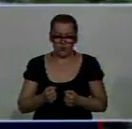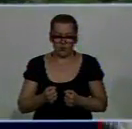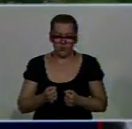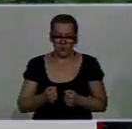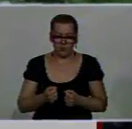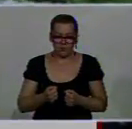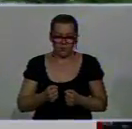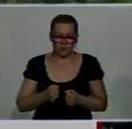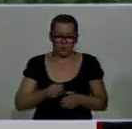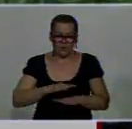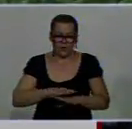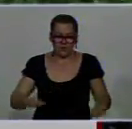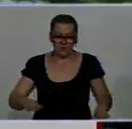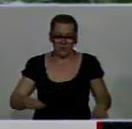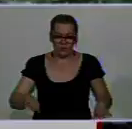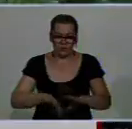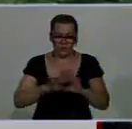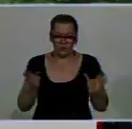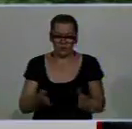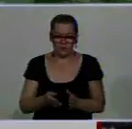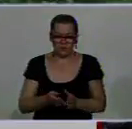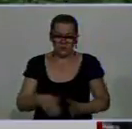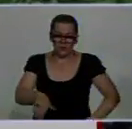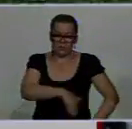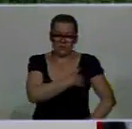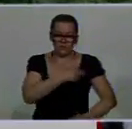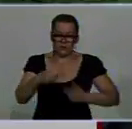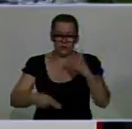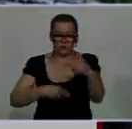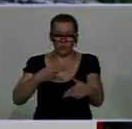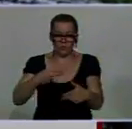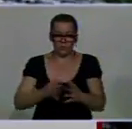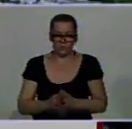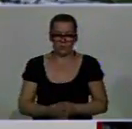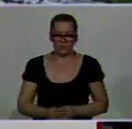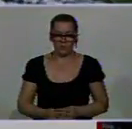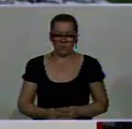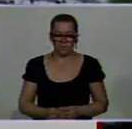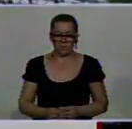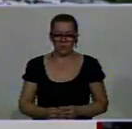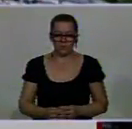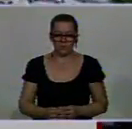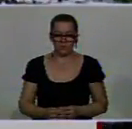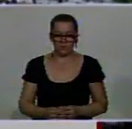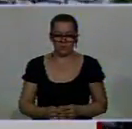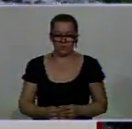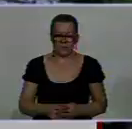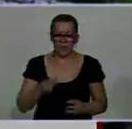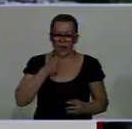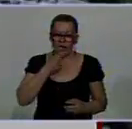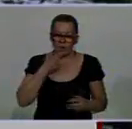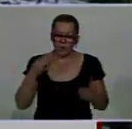ne termină cu tot. E sfârșitul lumii. Hai, cu noi. Am 90 de